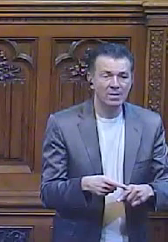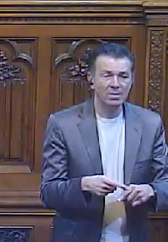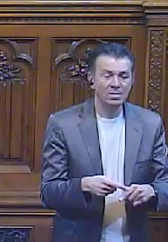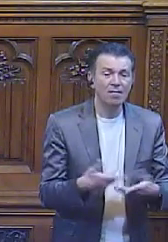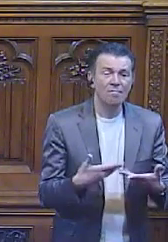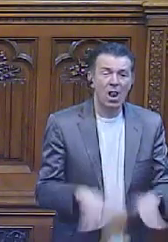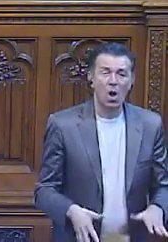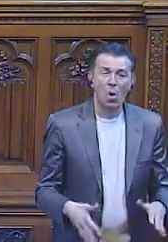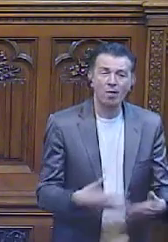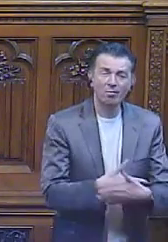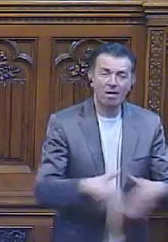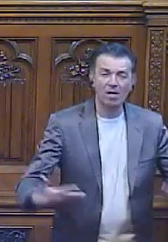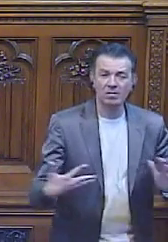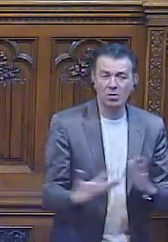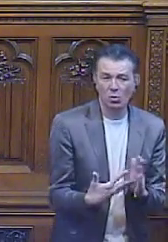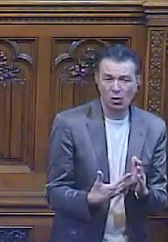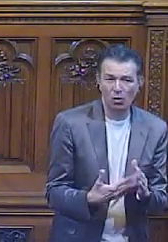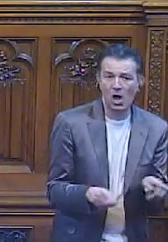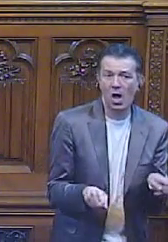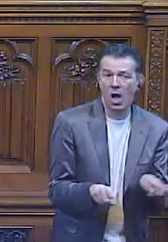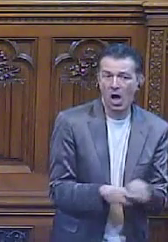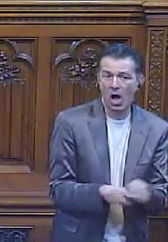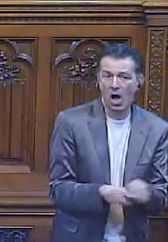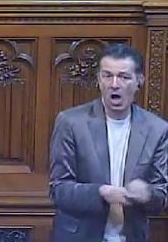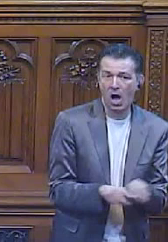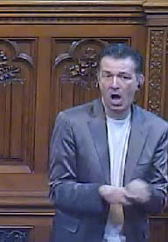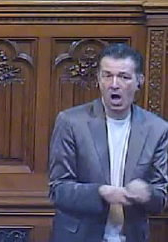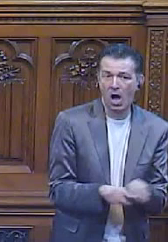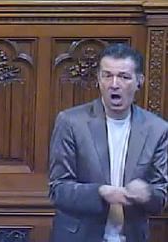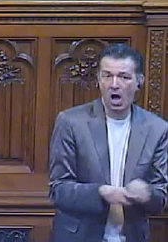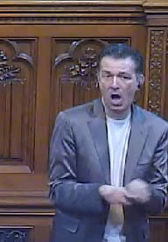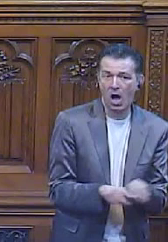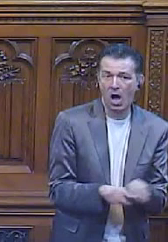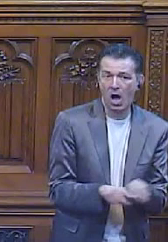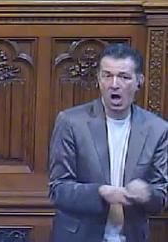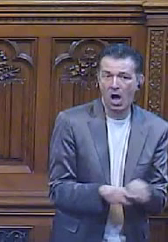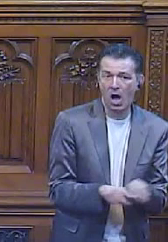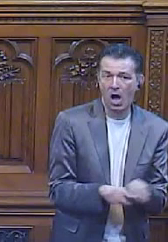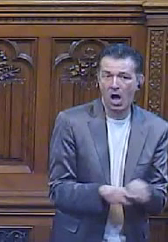Grenzen verloren hat, hat auch die Kontrolle über seine Sicherheit